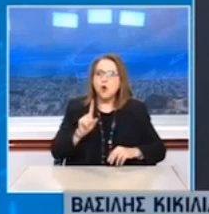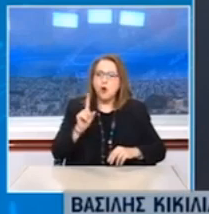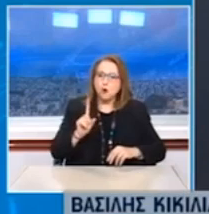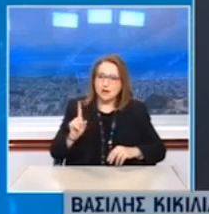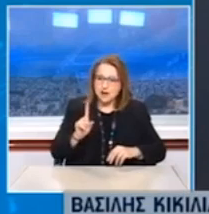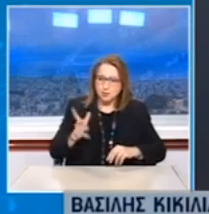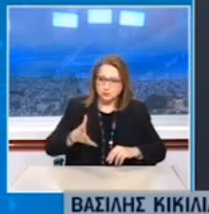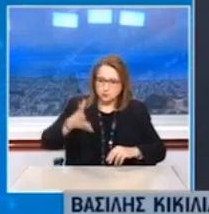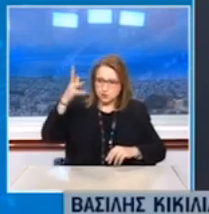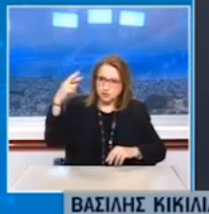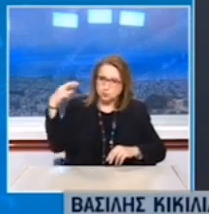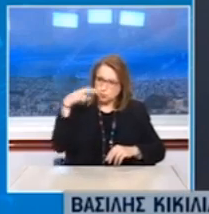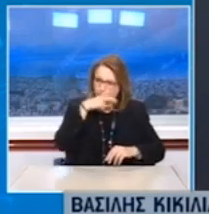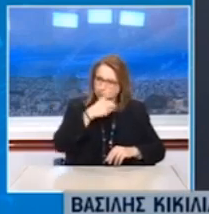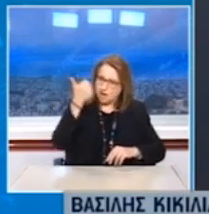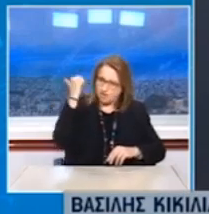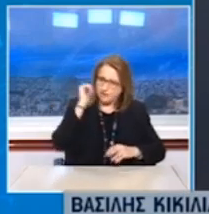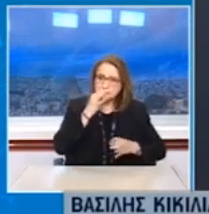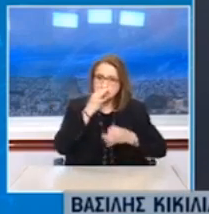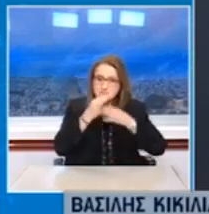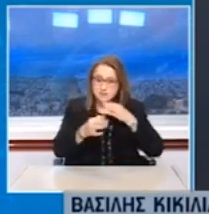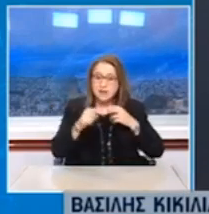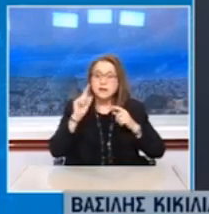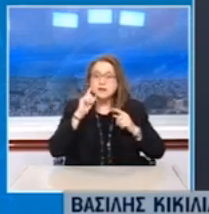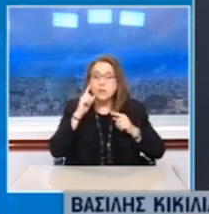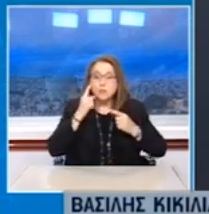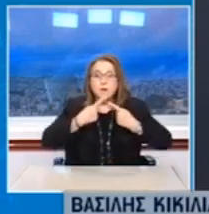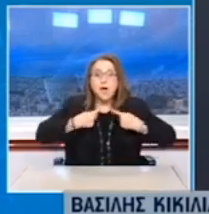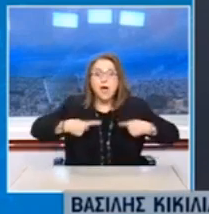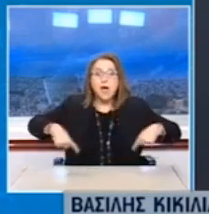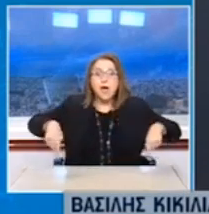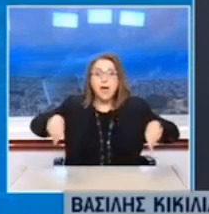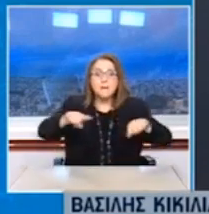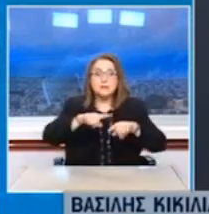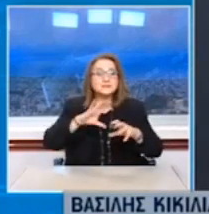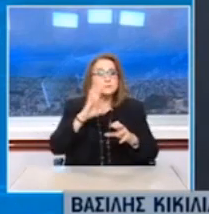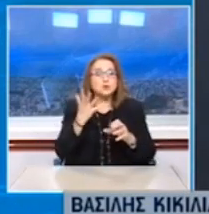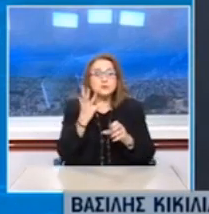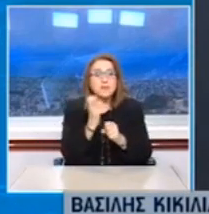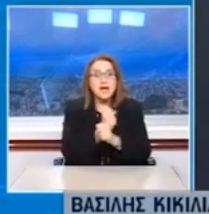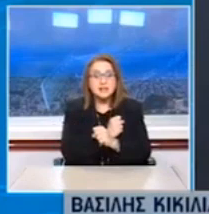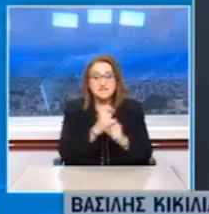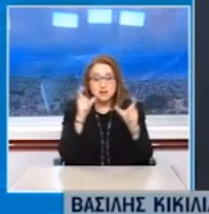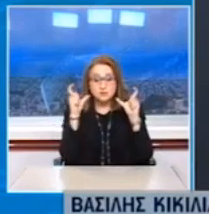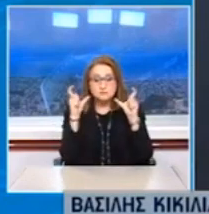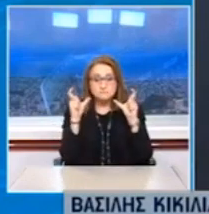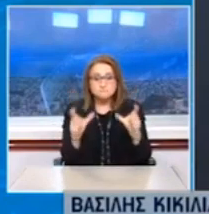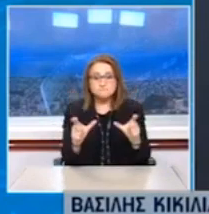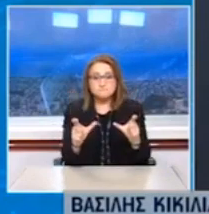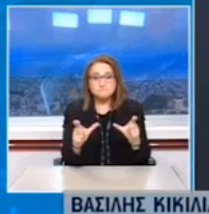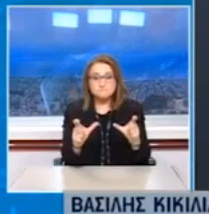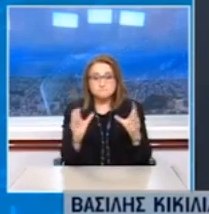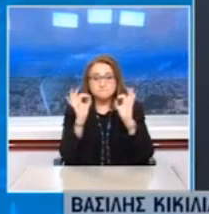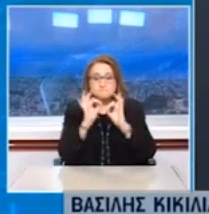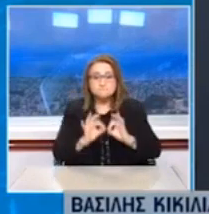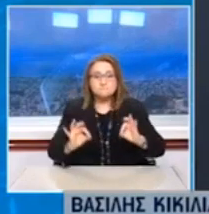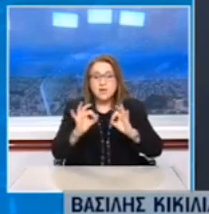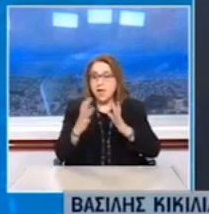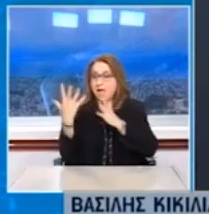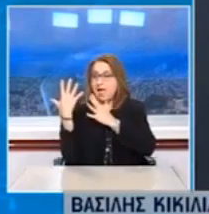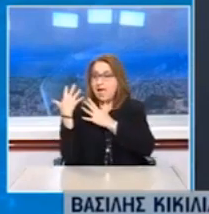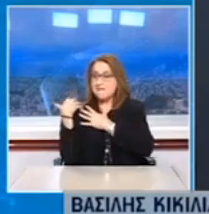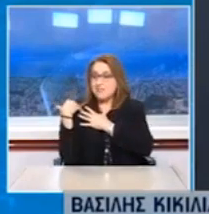κριθεί στο πώς θα ανταποκριθούμε ως πολίτες, κατά πόσο θα δείξουμε ατομική ευθύνη.